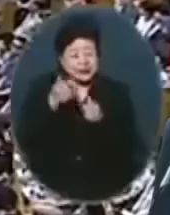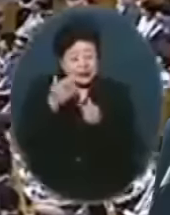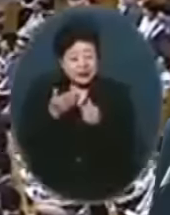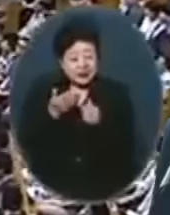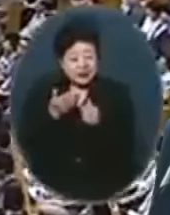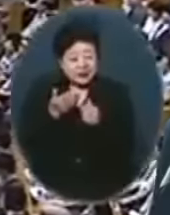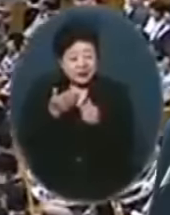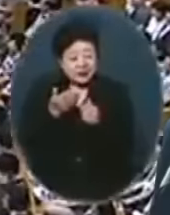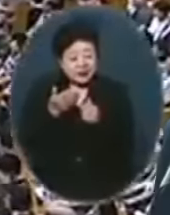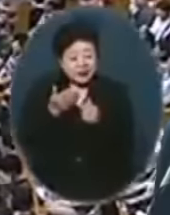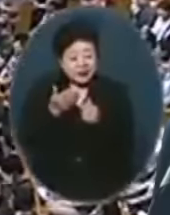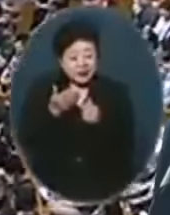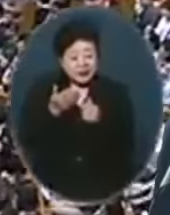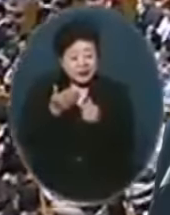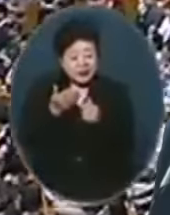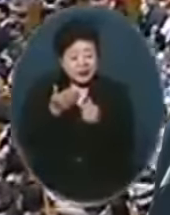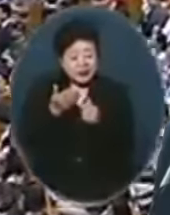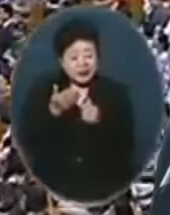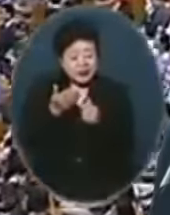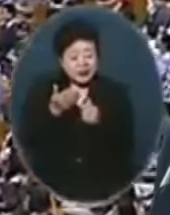하나님께서